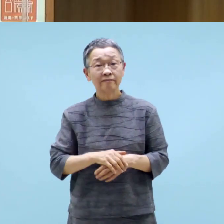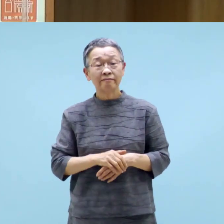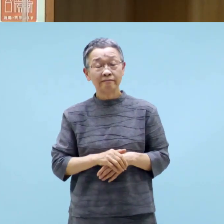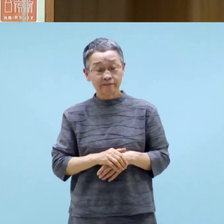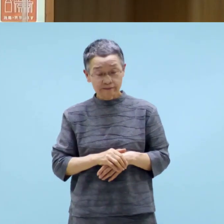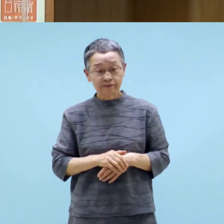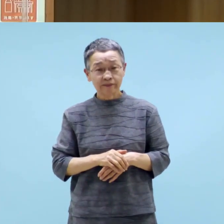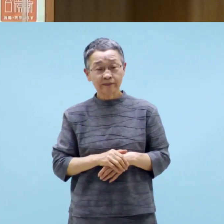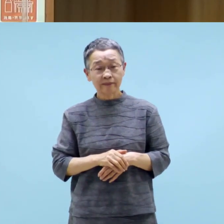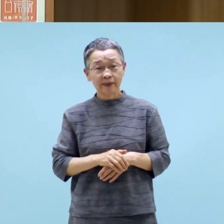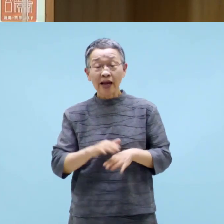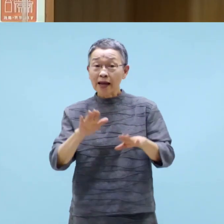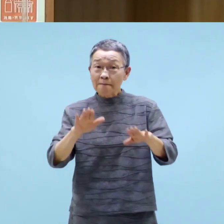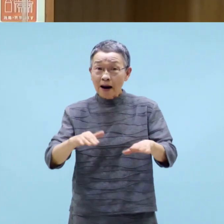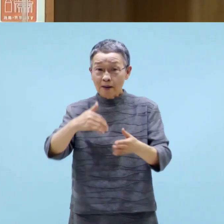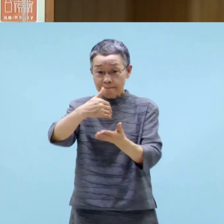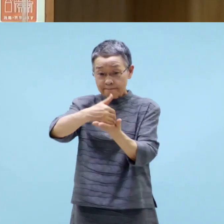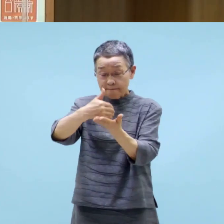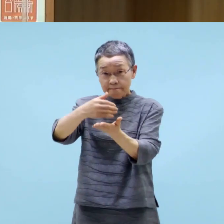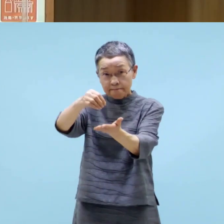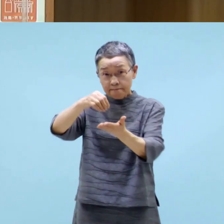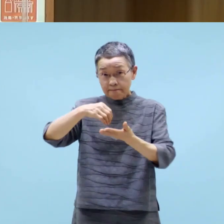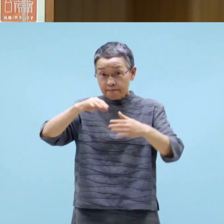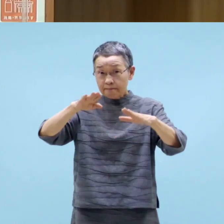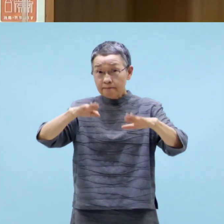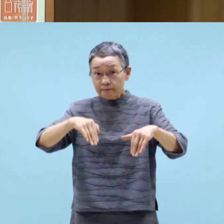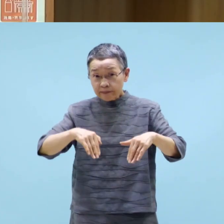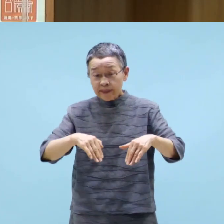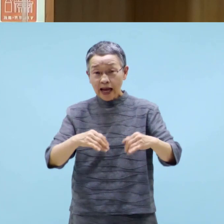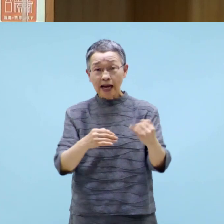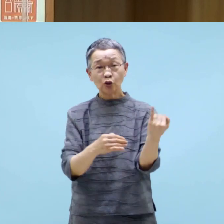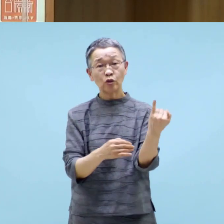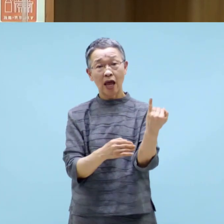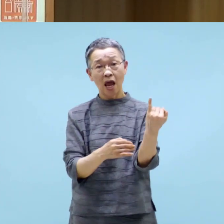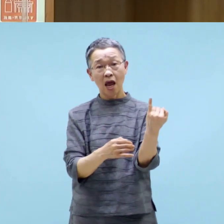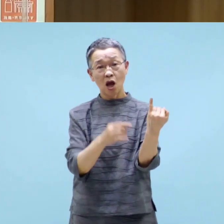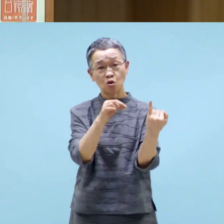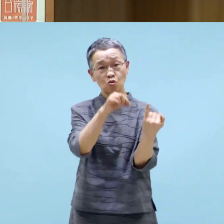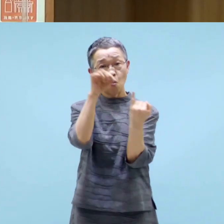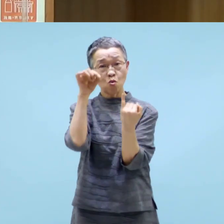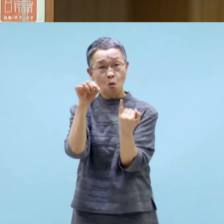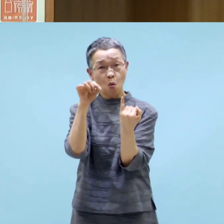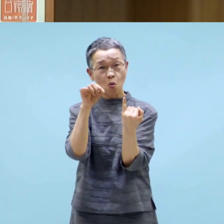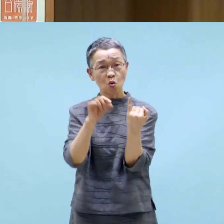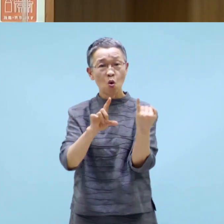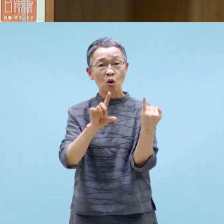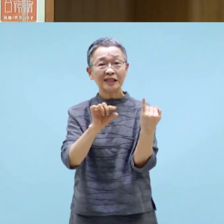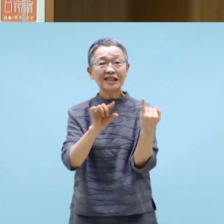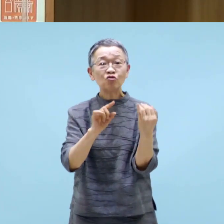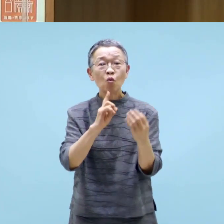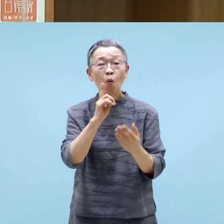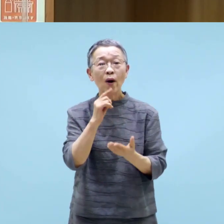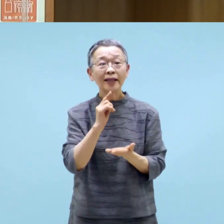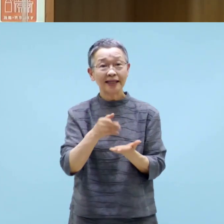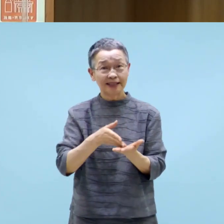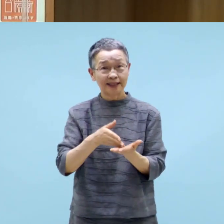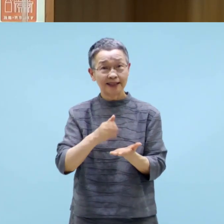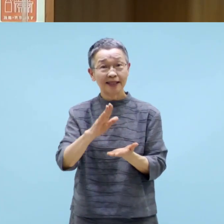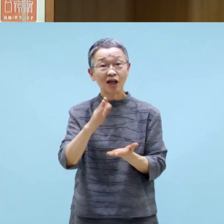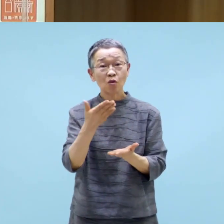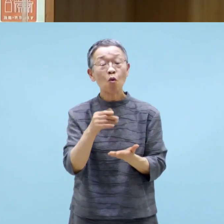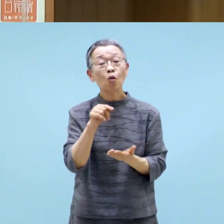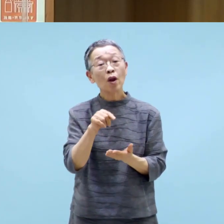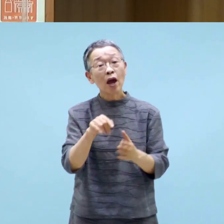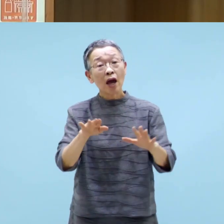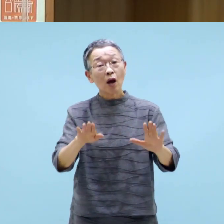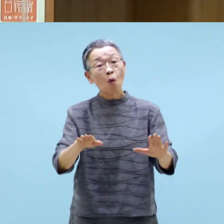お話のありました女性の登用率の話ですけども、これはですね、今